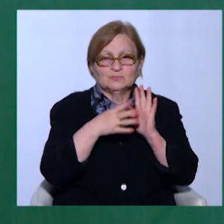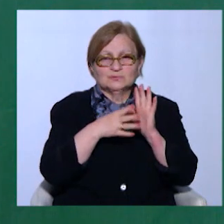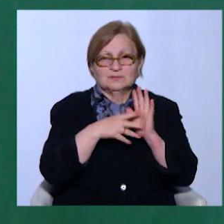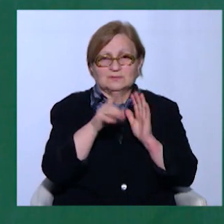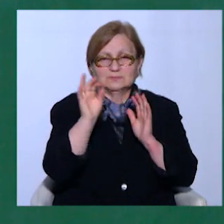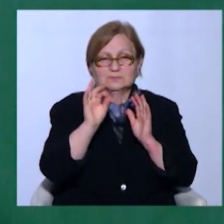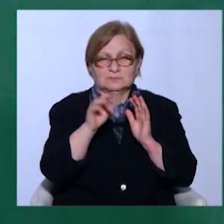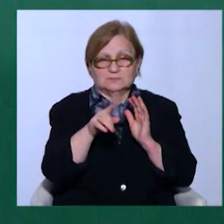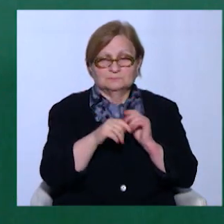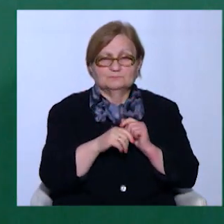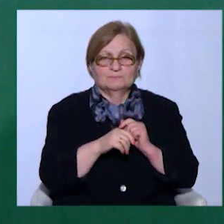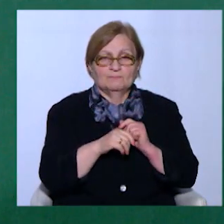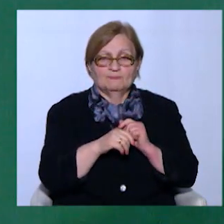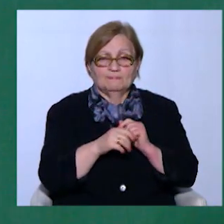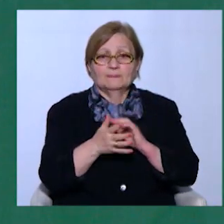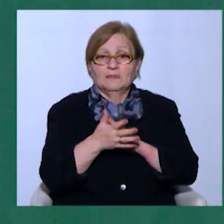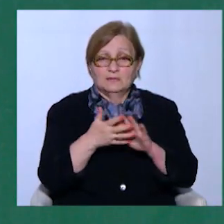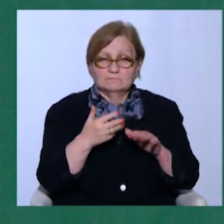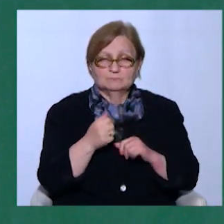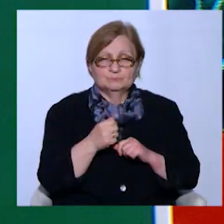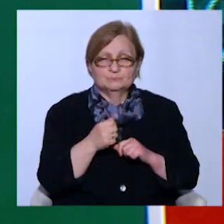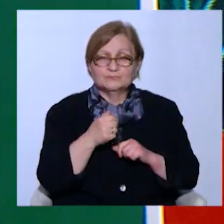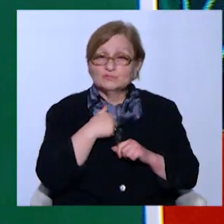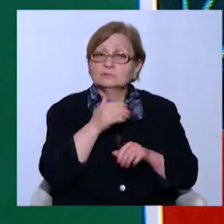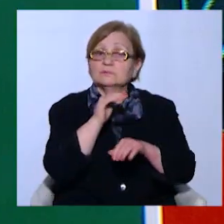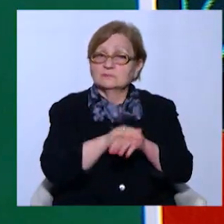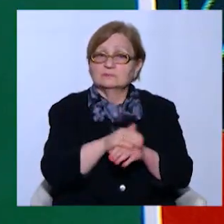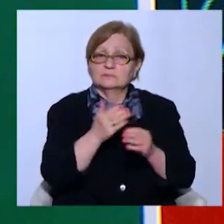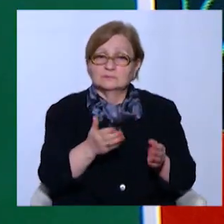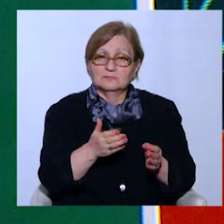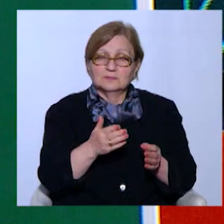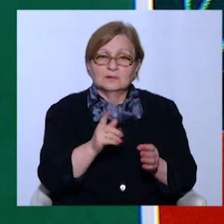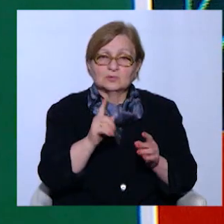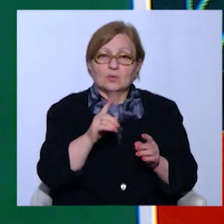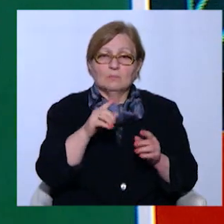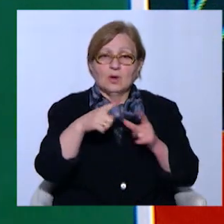გადაიკვეთება AC და BO. და ნუ დამტკიცდა ჩვენი დებულება, რომ რომბში